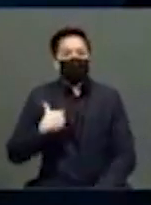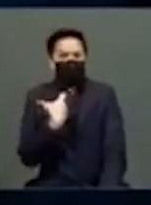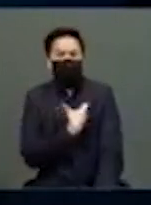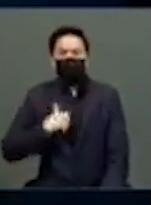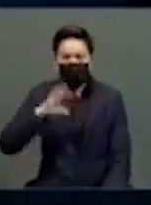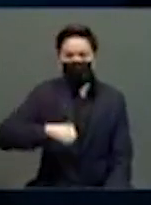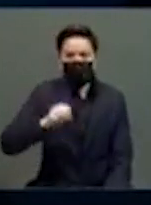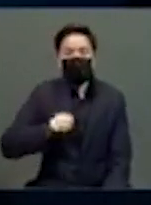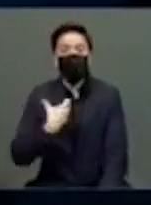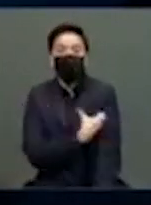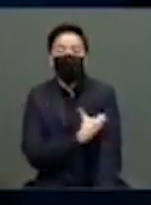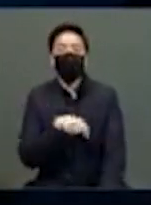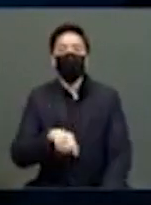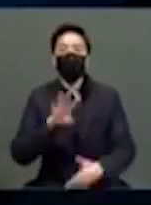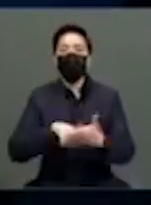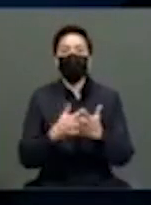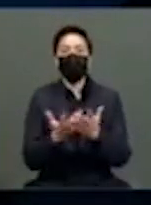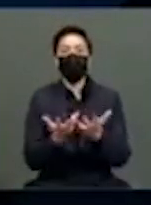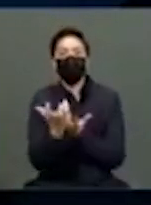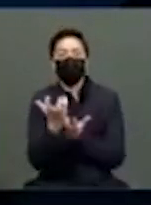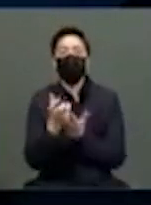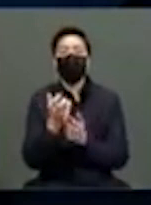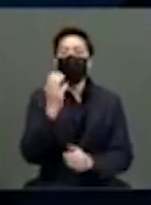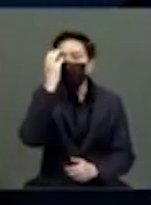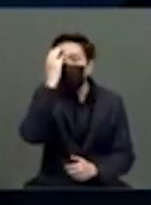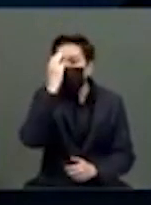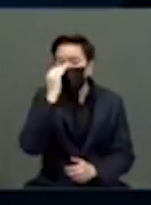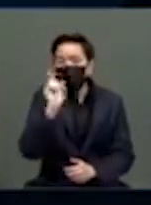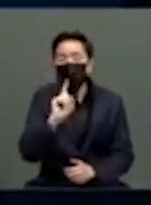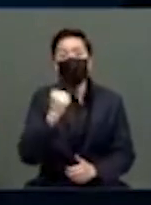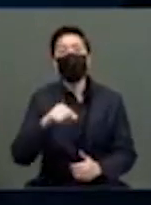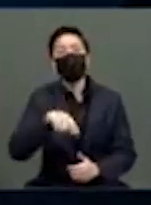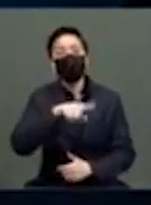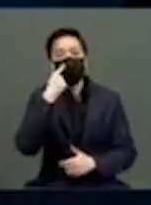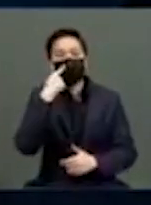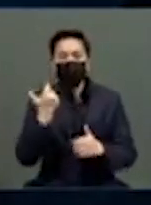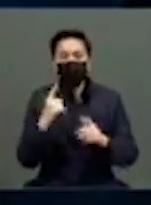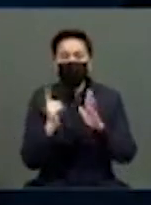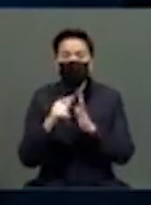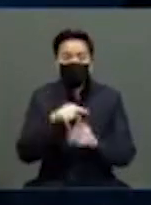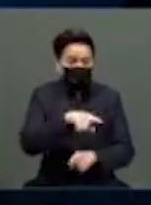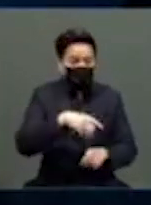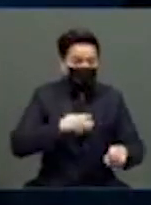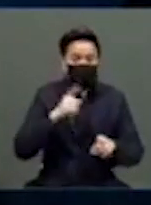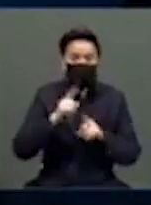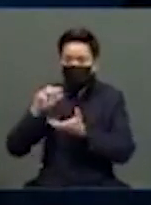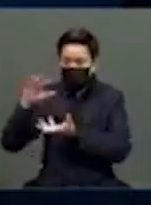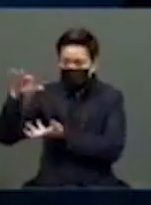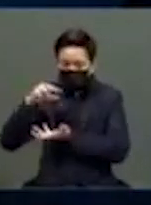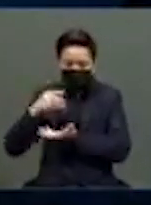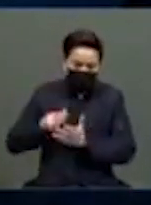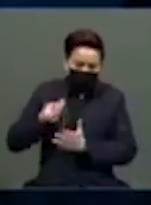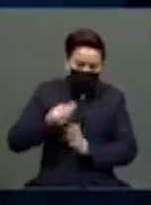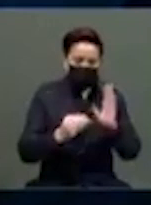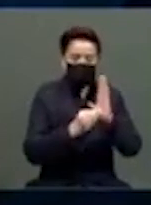ที่ทำให้แผนของการฉีดวัคซีนไม่เป็นไปตามแผนที่ว่านี้เพราะว่าเราต้องมีการใช้วัคซีนจำนวนหนึ่งมาลงที่